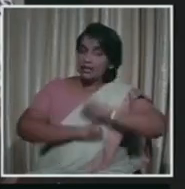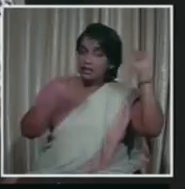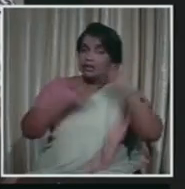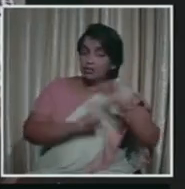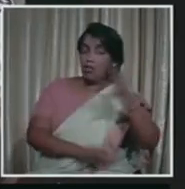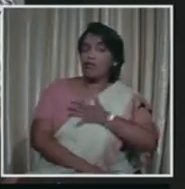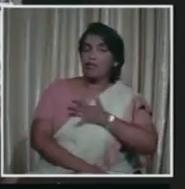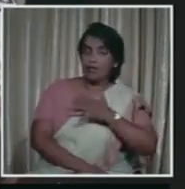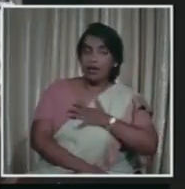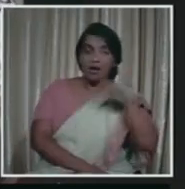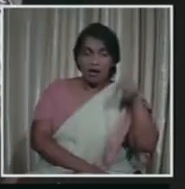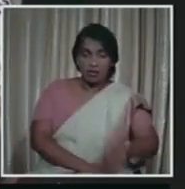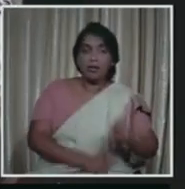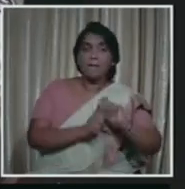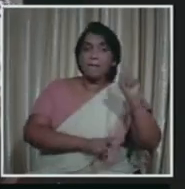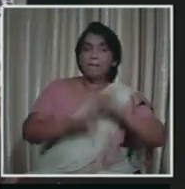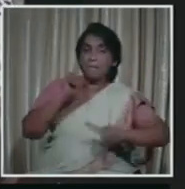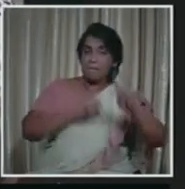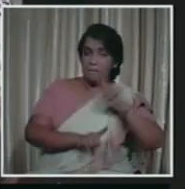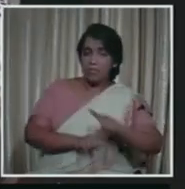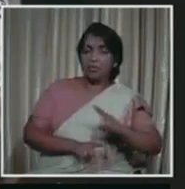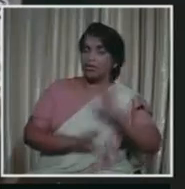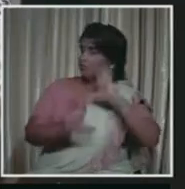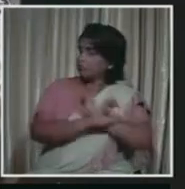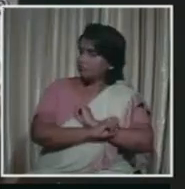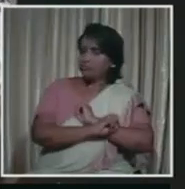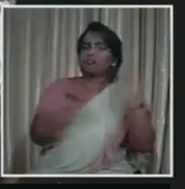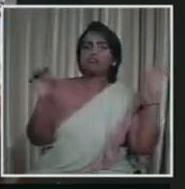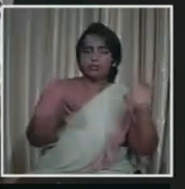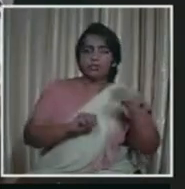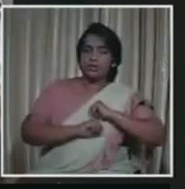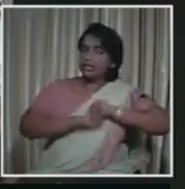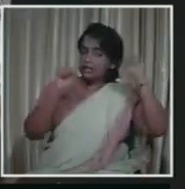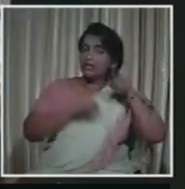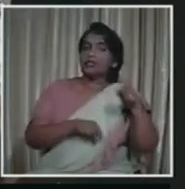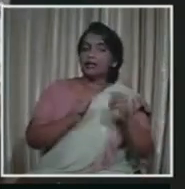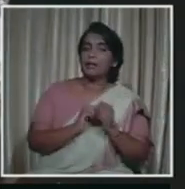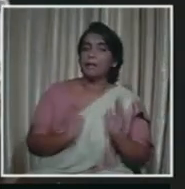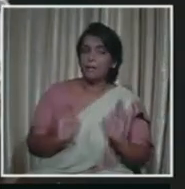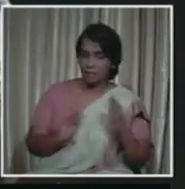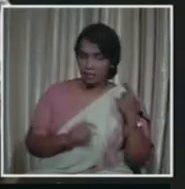හන අද මේ පාර්ලිමේන්තුවේ රැව් පිළිරැව් දෙන ගමන අපි ක්‍රියාත්මක කරනවා